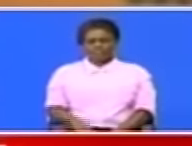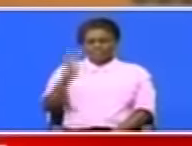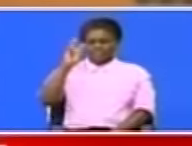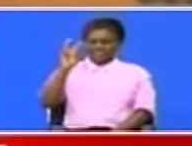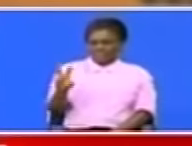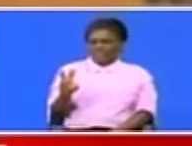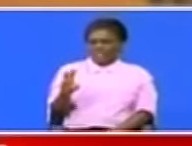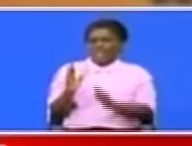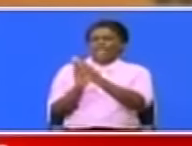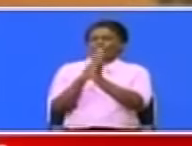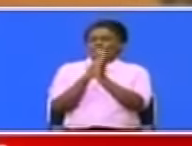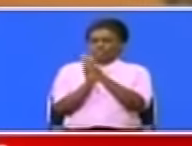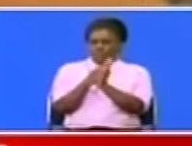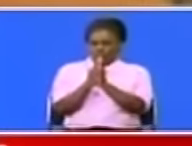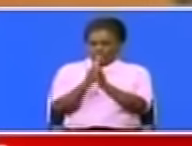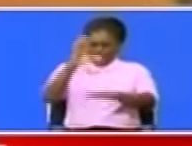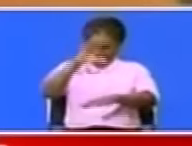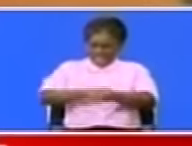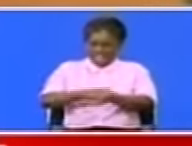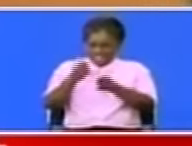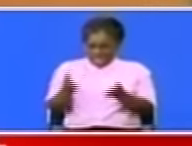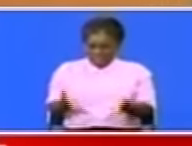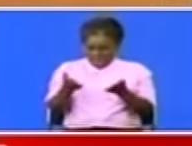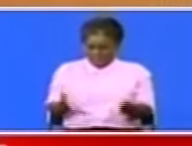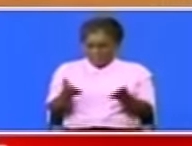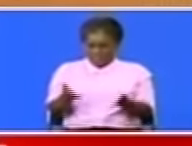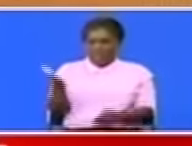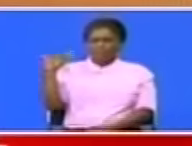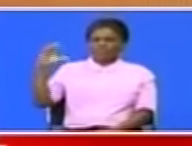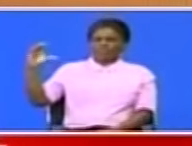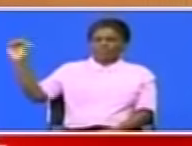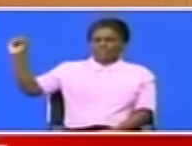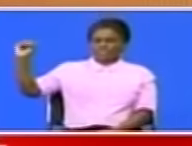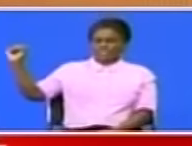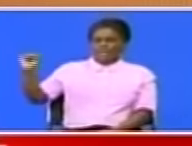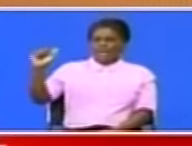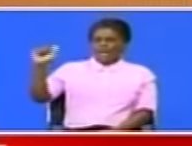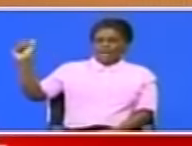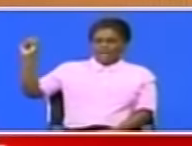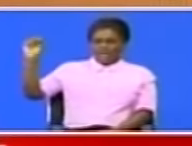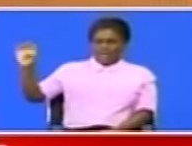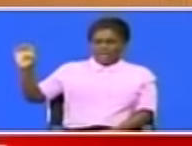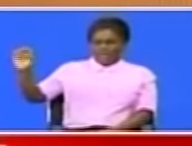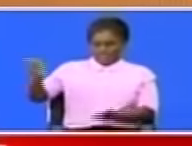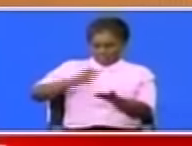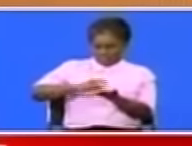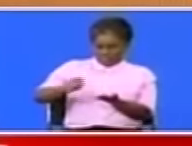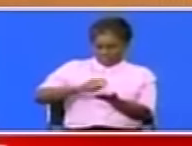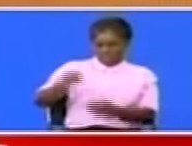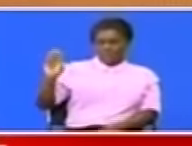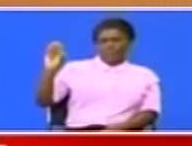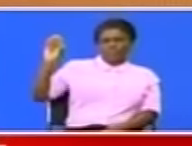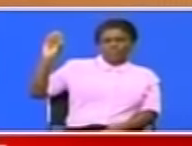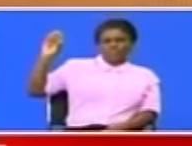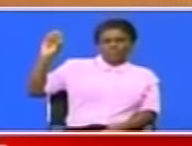Na mtazamaji, kwa taarifa ambazo zinatufikia sasa ni kwamba aliyekuwa waziri wa ugatuzi Anne Waiguru ameandikisha hati ya kiapo kwa